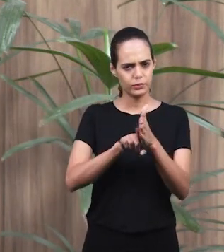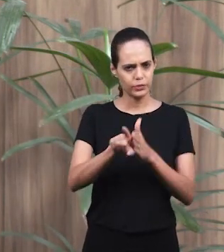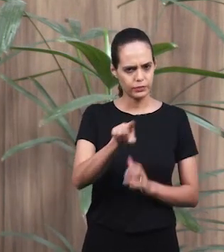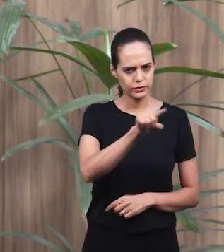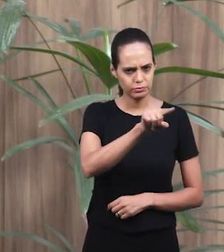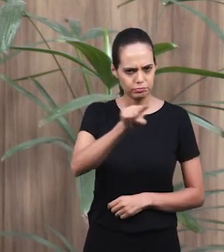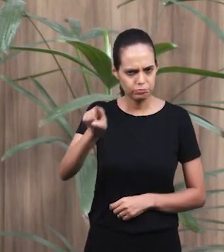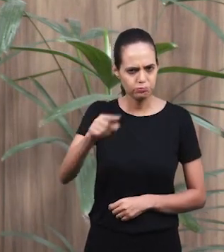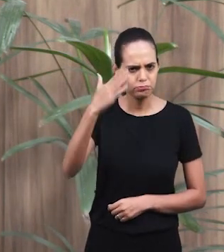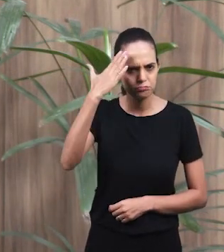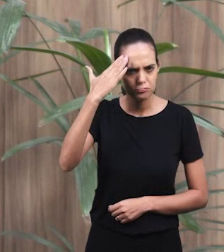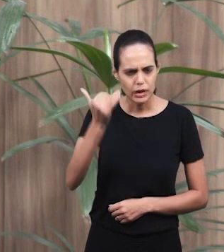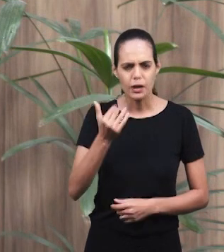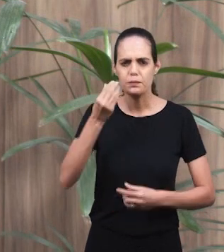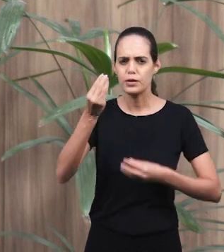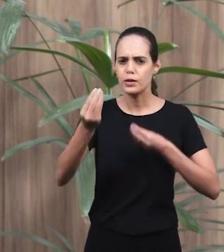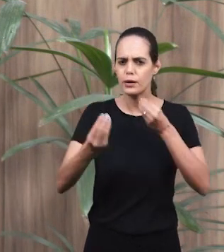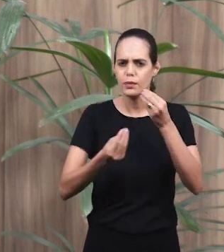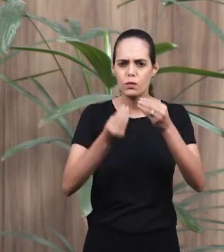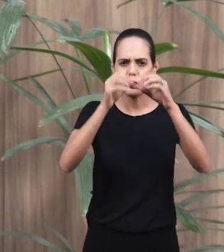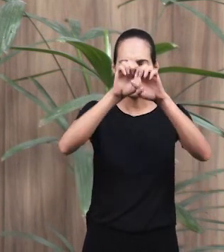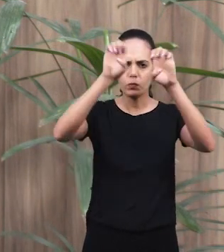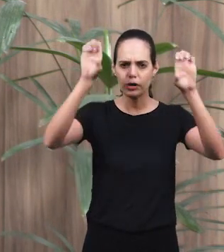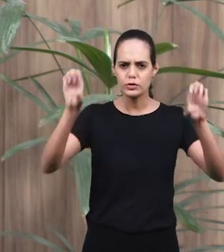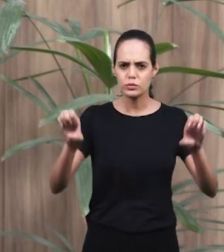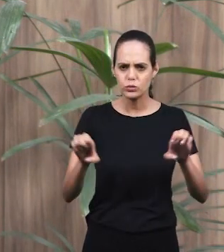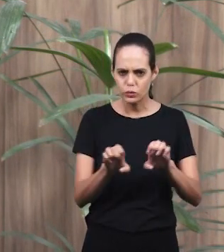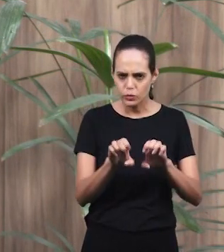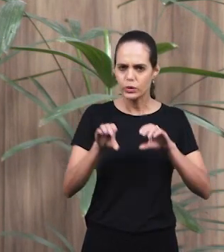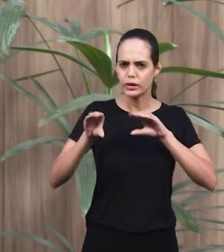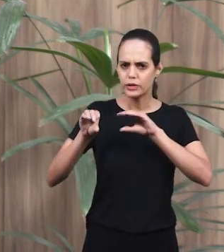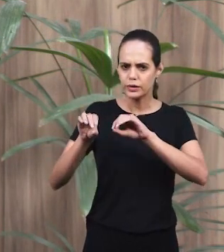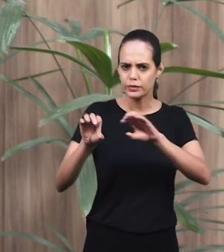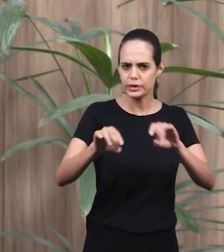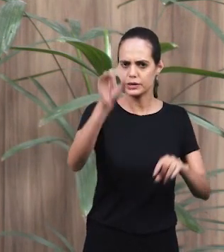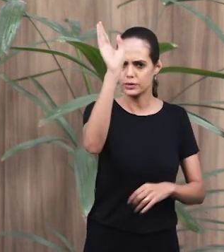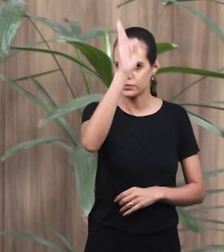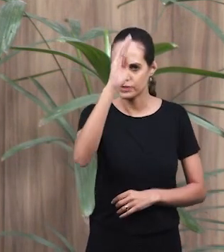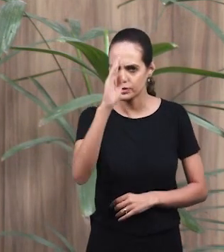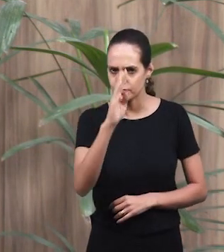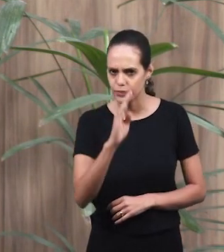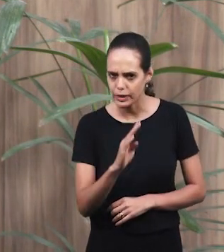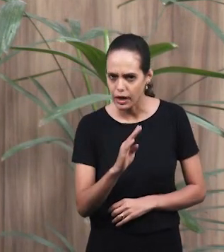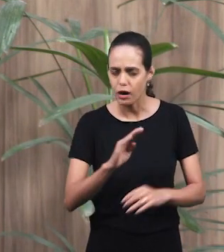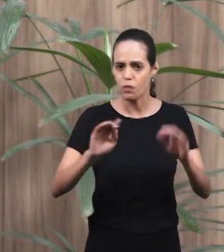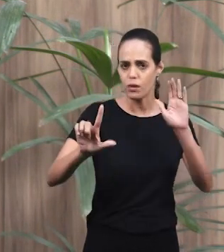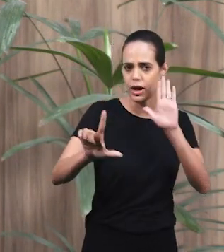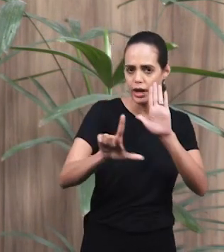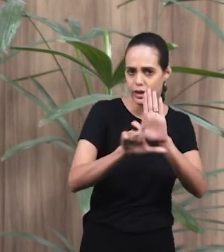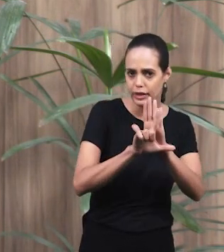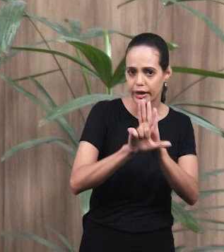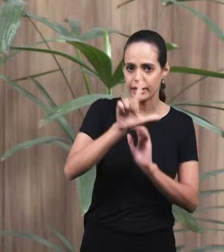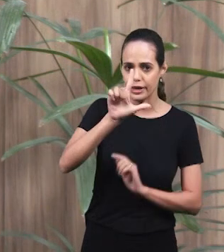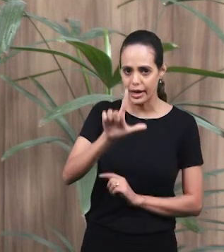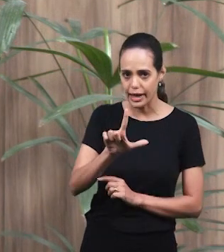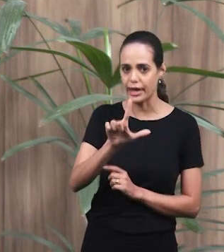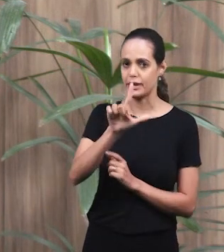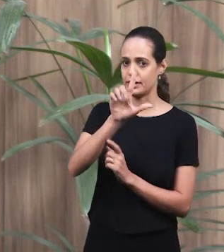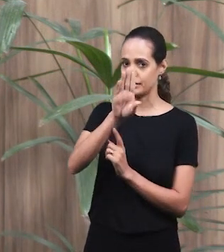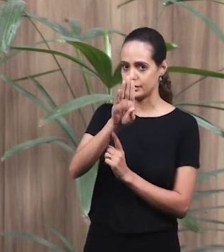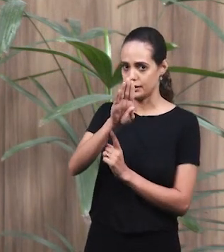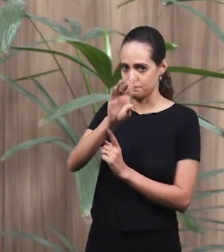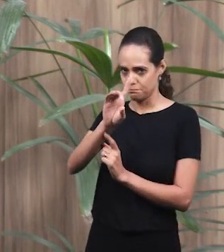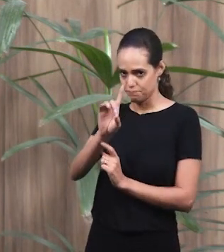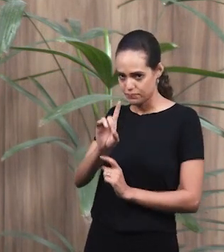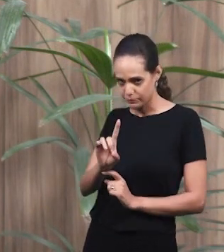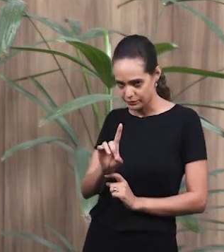porté une question. Vous savez comment actuellement est organisée les structures de l'éducation nationale? En plus